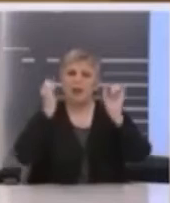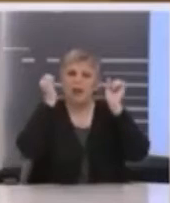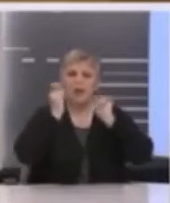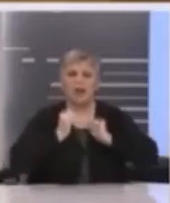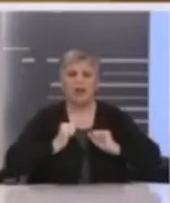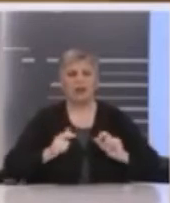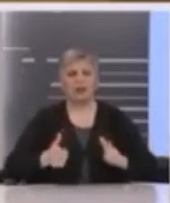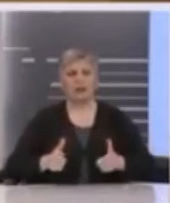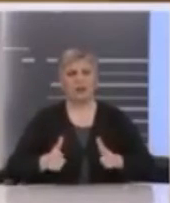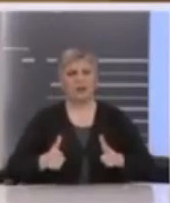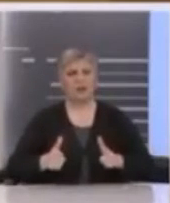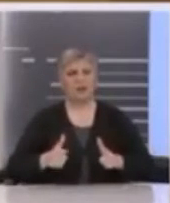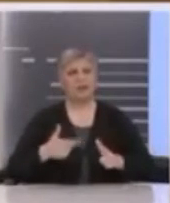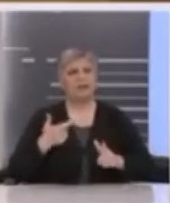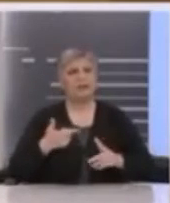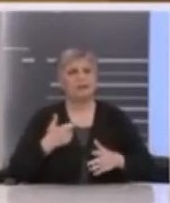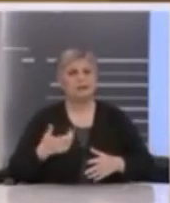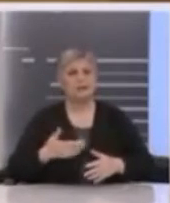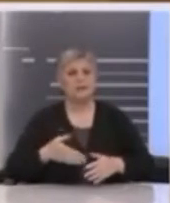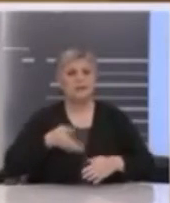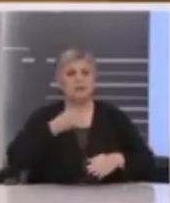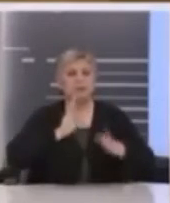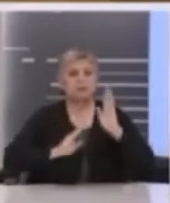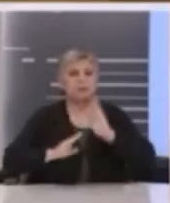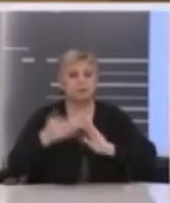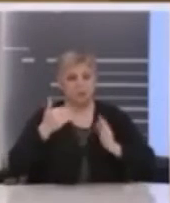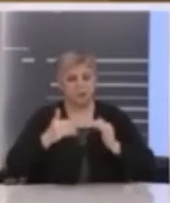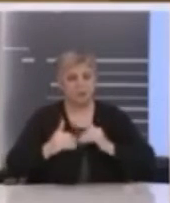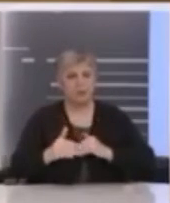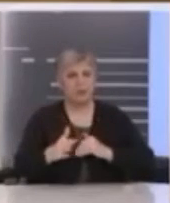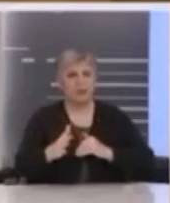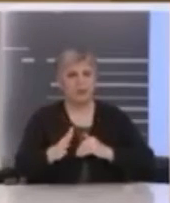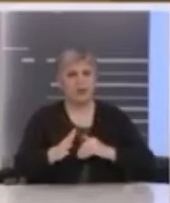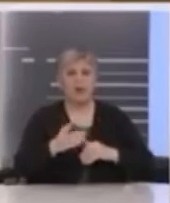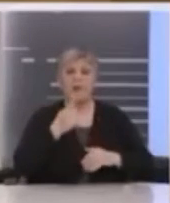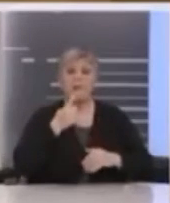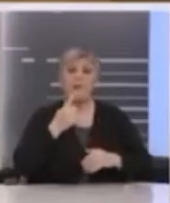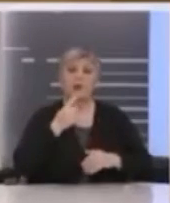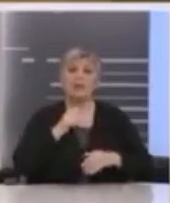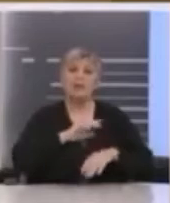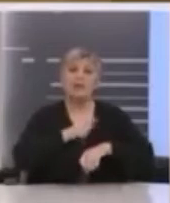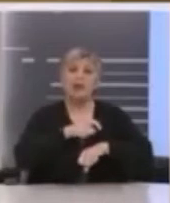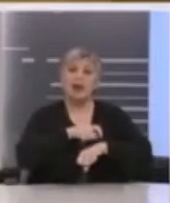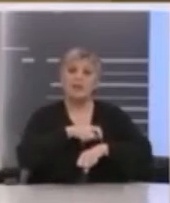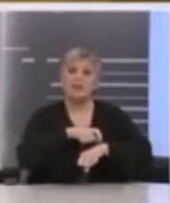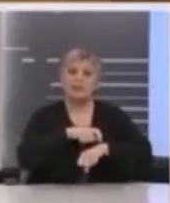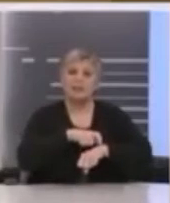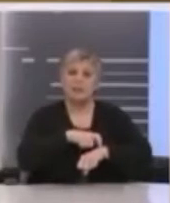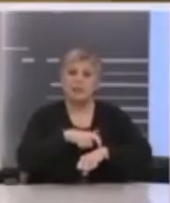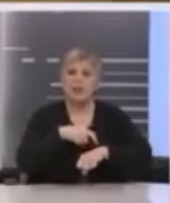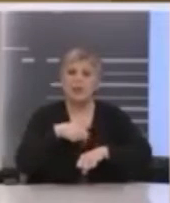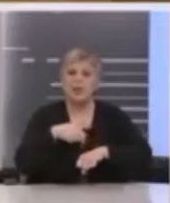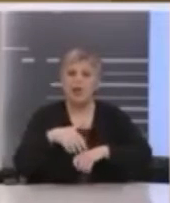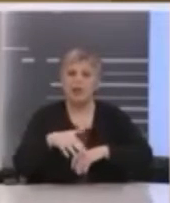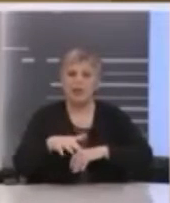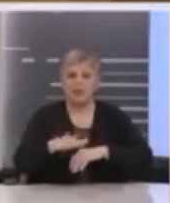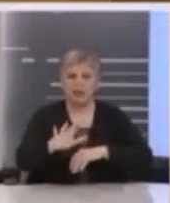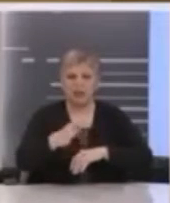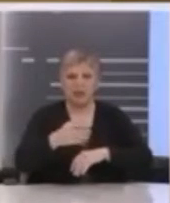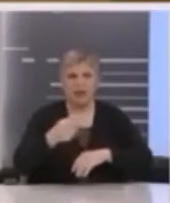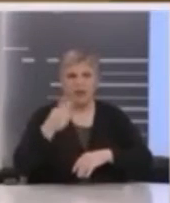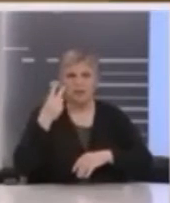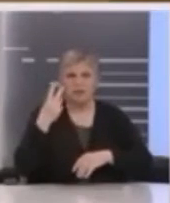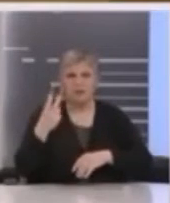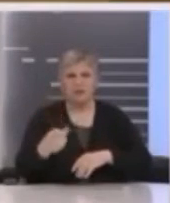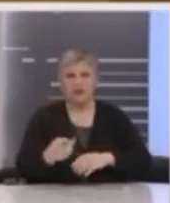επίπτωσης και γιατί το αφήγημα αυτό της δήθεν αναδιανομής της μιζέριας νομίζει η